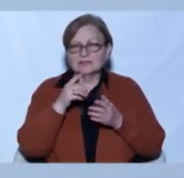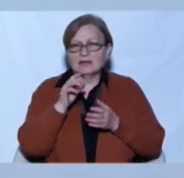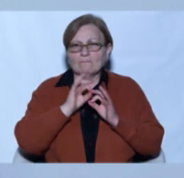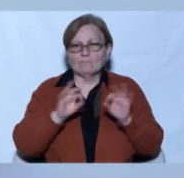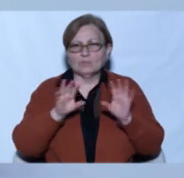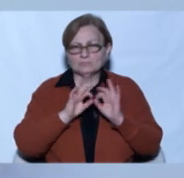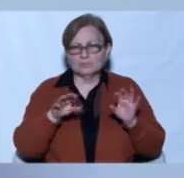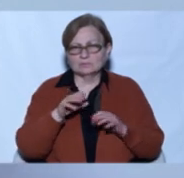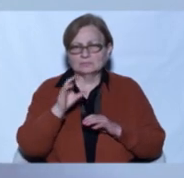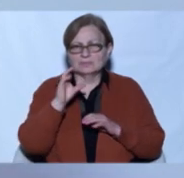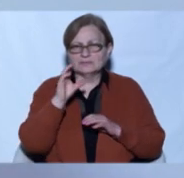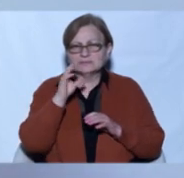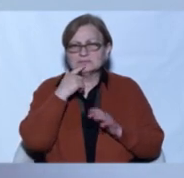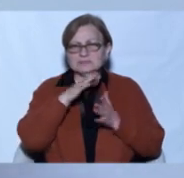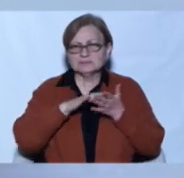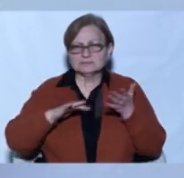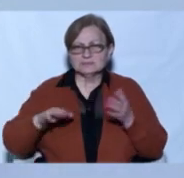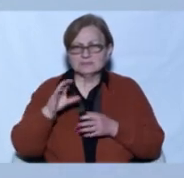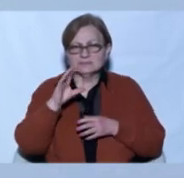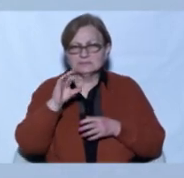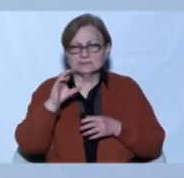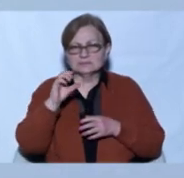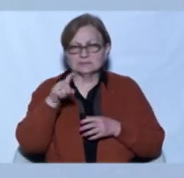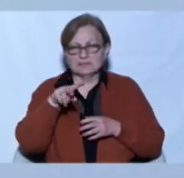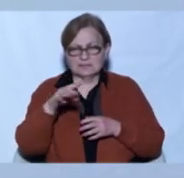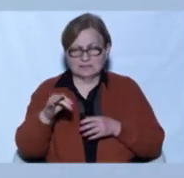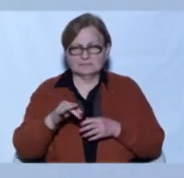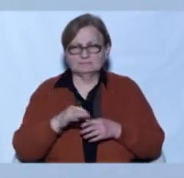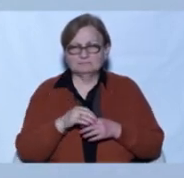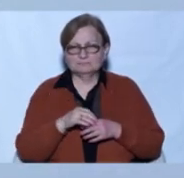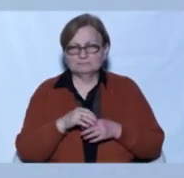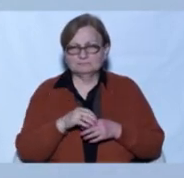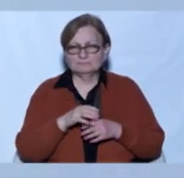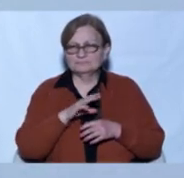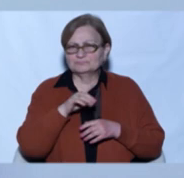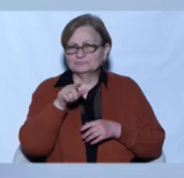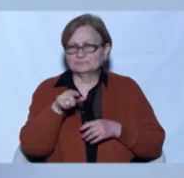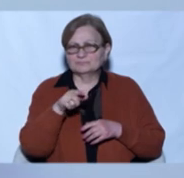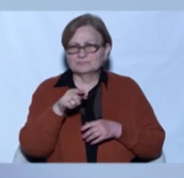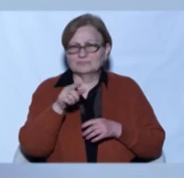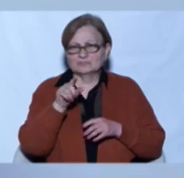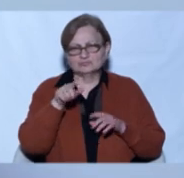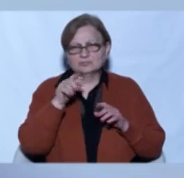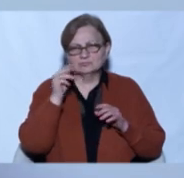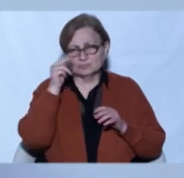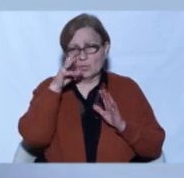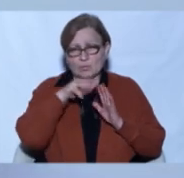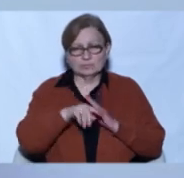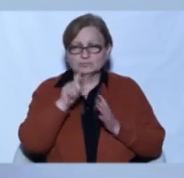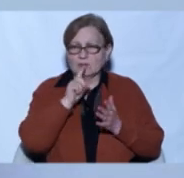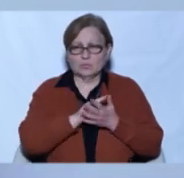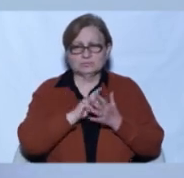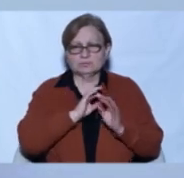ან მგონია, რომ ისედაც იცნობ ამ მოთხრობას, ყოველ შემთხვევაში მოგიწევს სკოლაში მისი